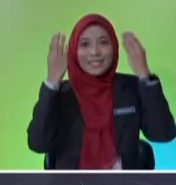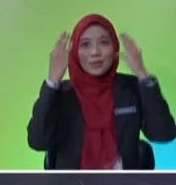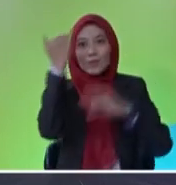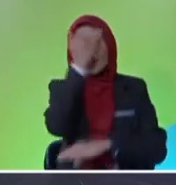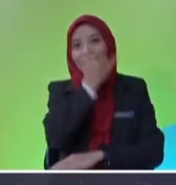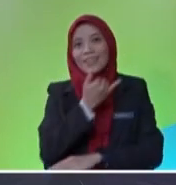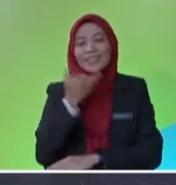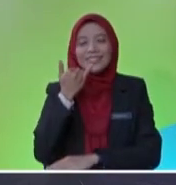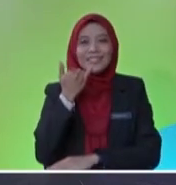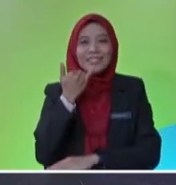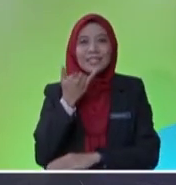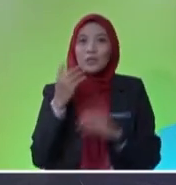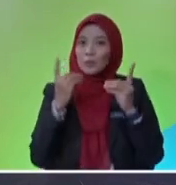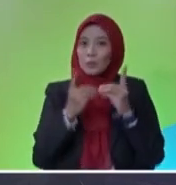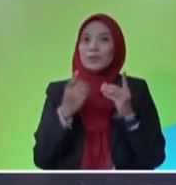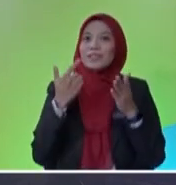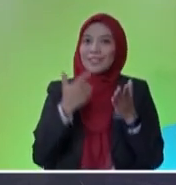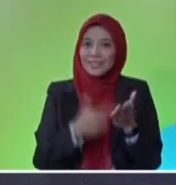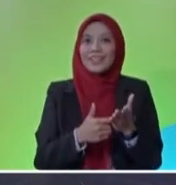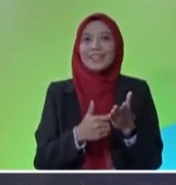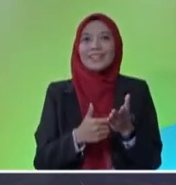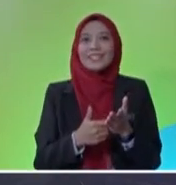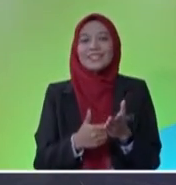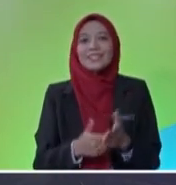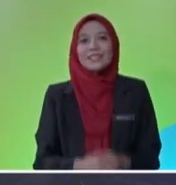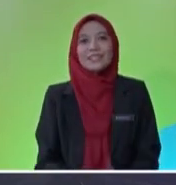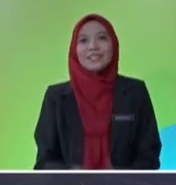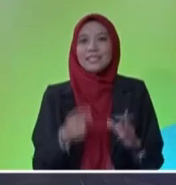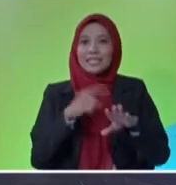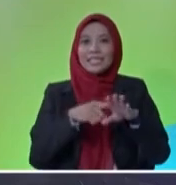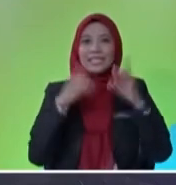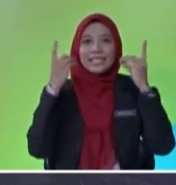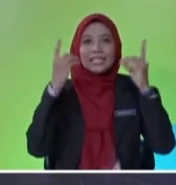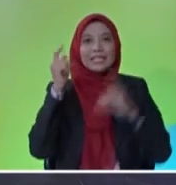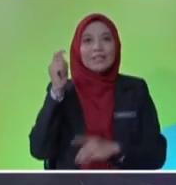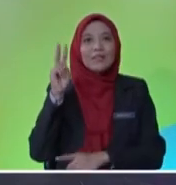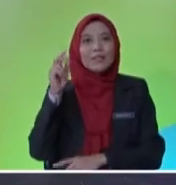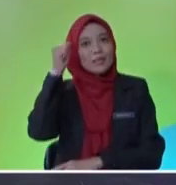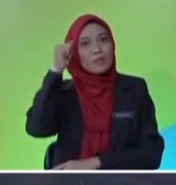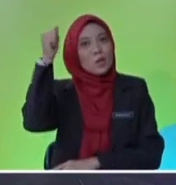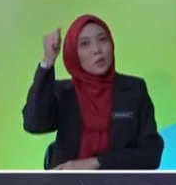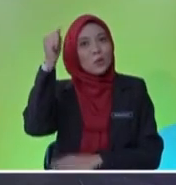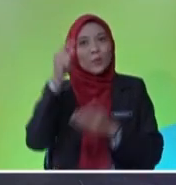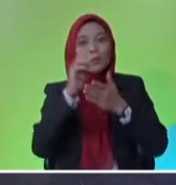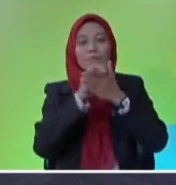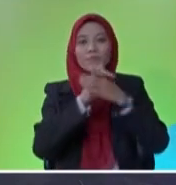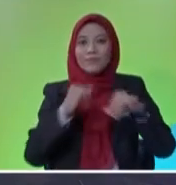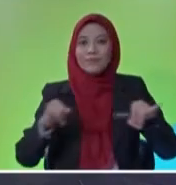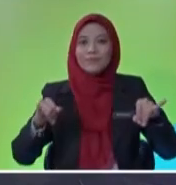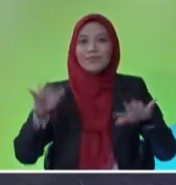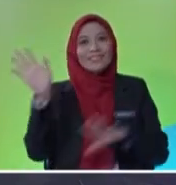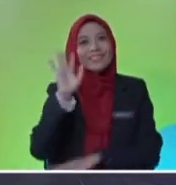Nurhayati ada rezeki kita coba lagi terus setiap meletus whatsahap dua digit sedikit ya assalamualaikum dan salam sejahtera hai